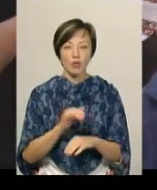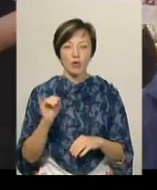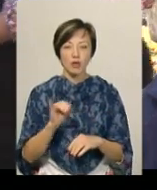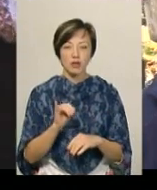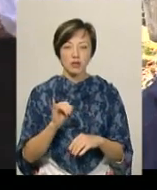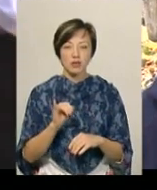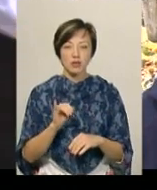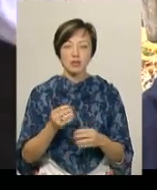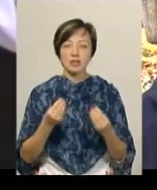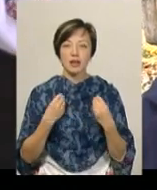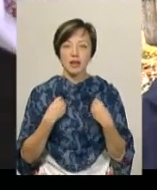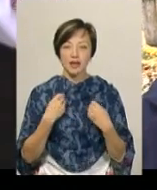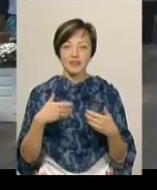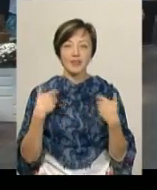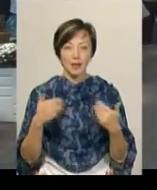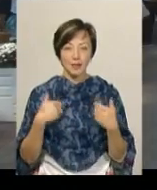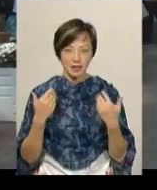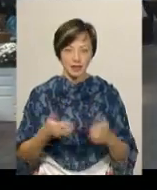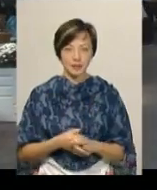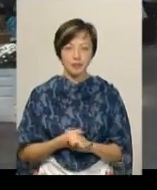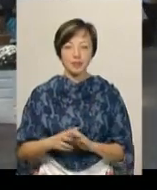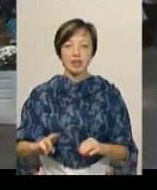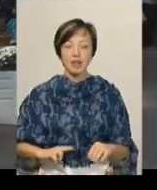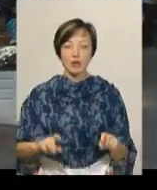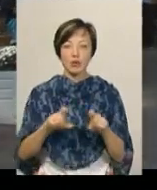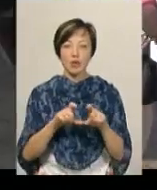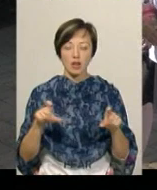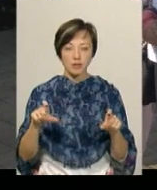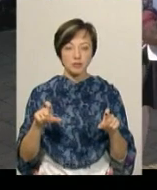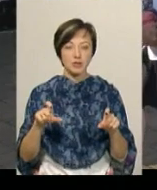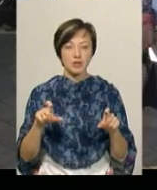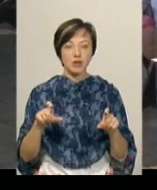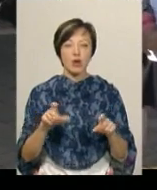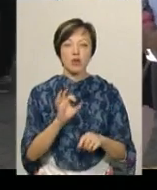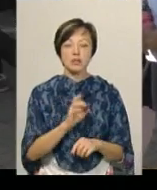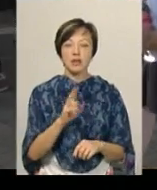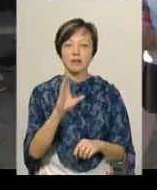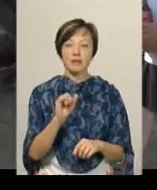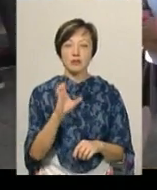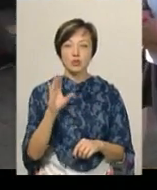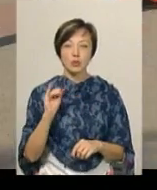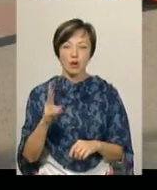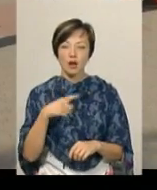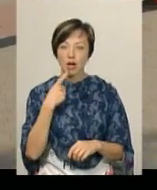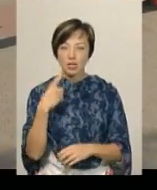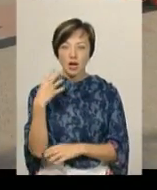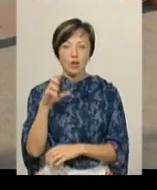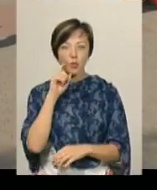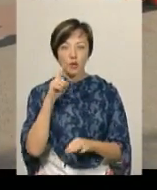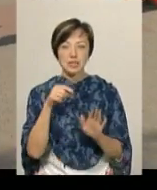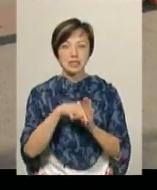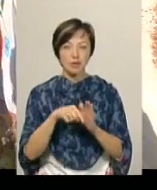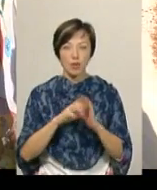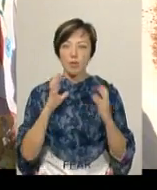і вона нам дає вітаміни. Директорка колегіуму імені Володимира Козубняка Оксана Віхтюк каже, калина – український символ,